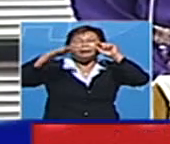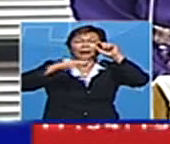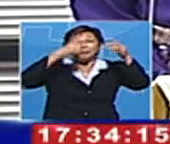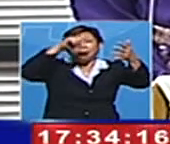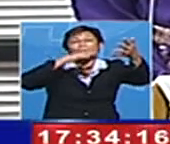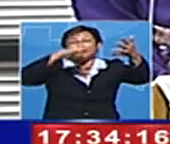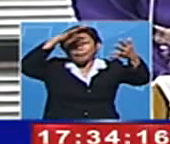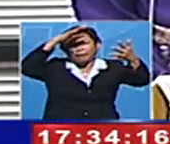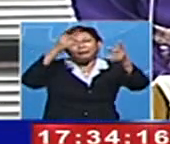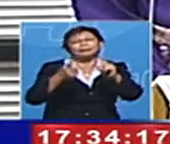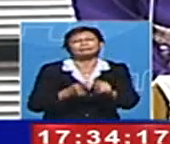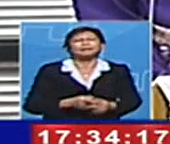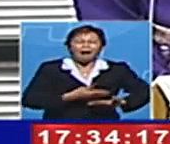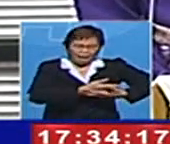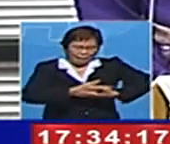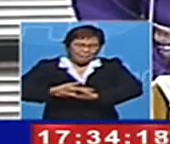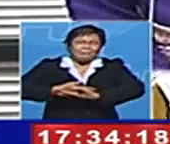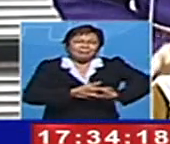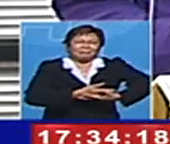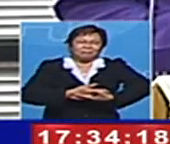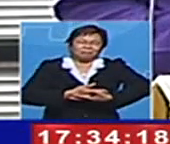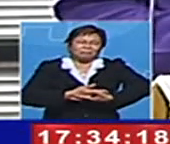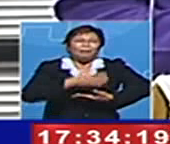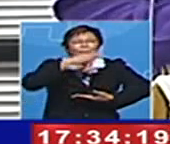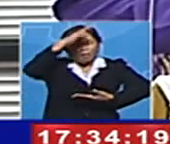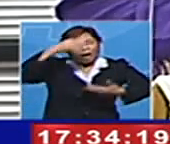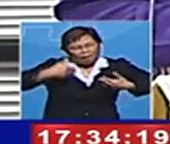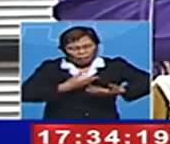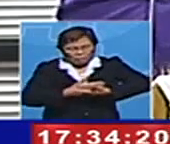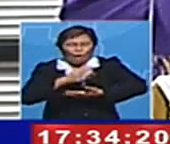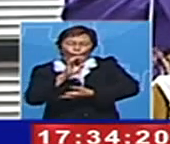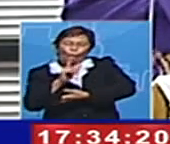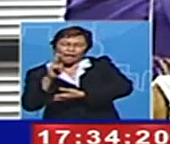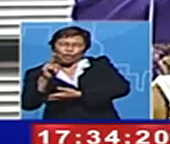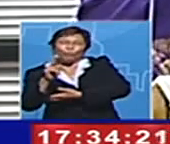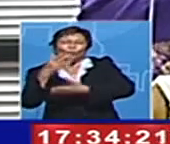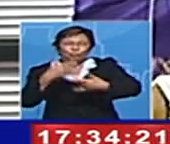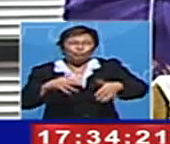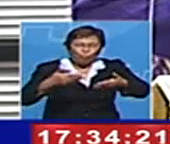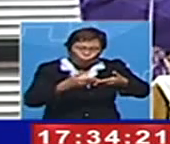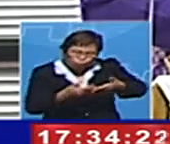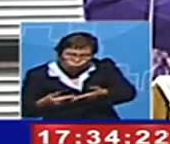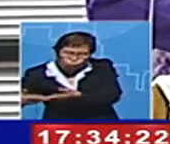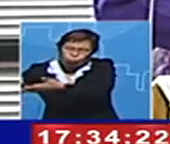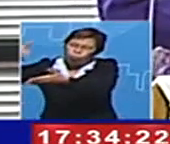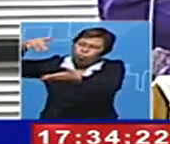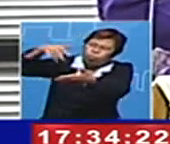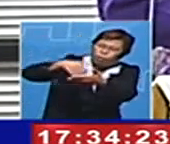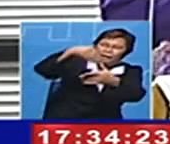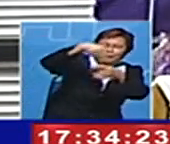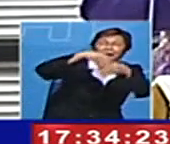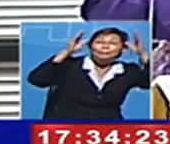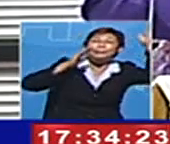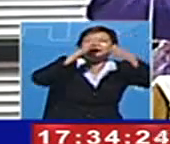kepada anak-anak orang kurang upayanya yang sedang melanjutkan pengajian di institusi